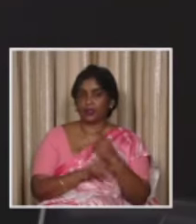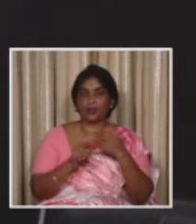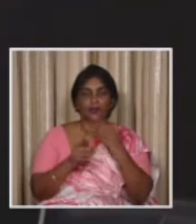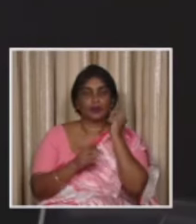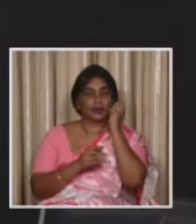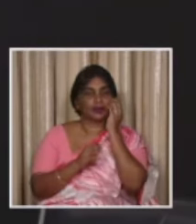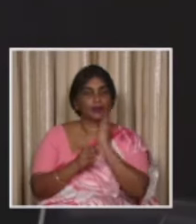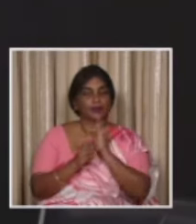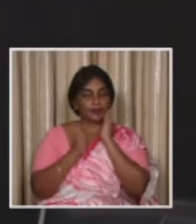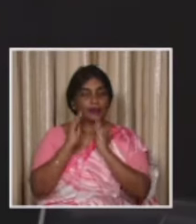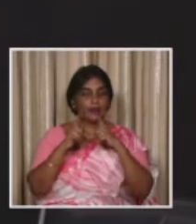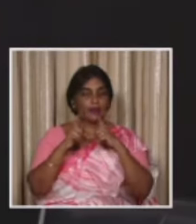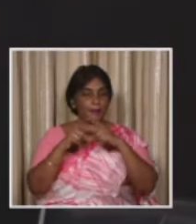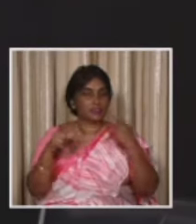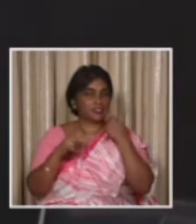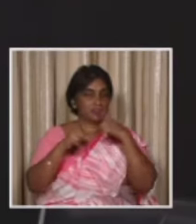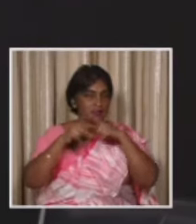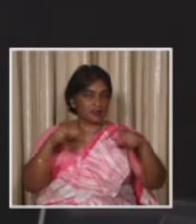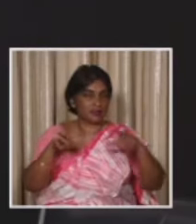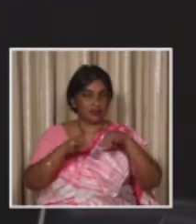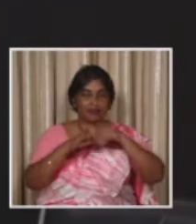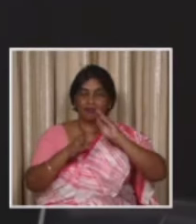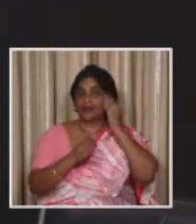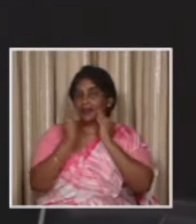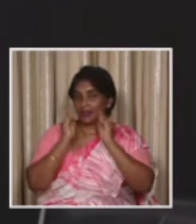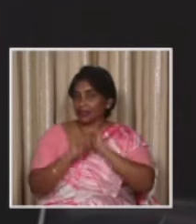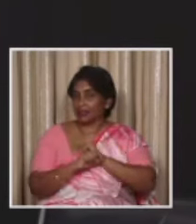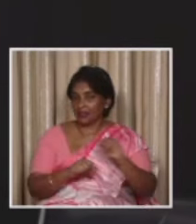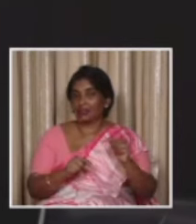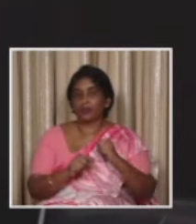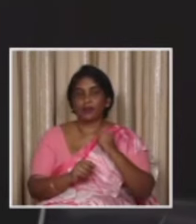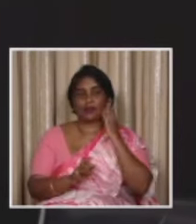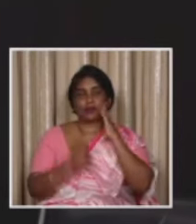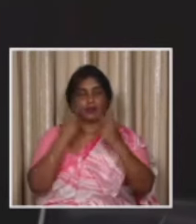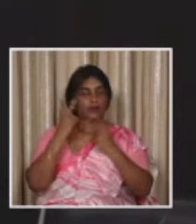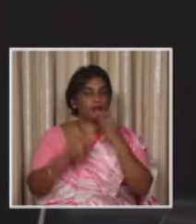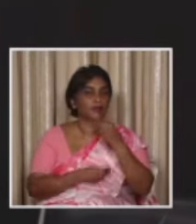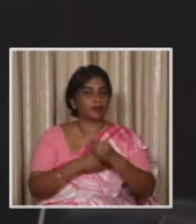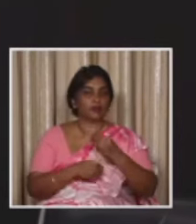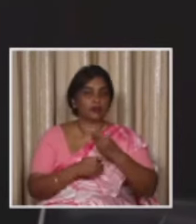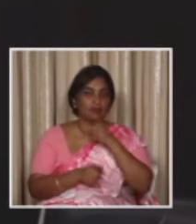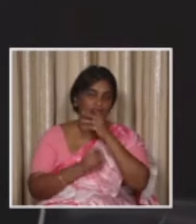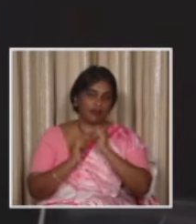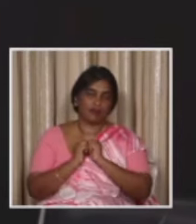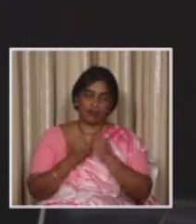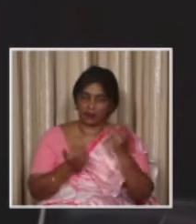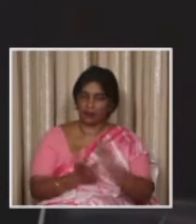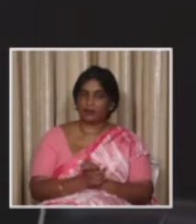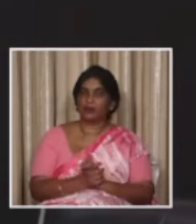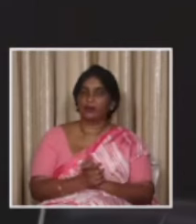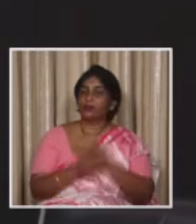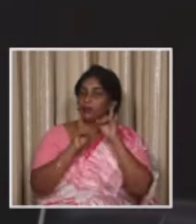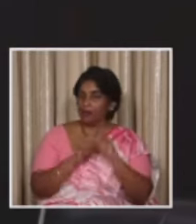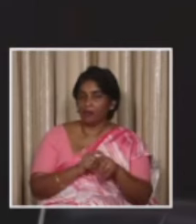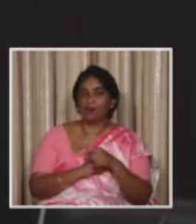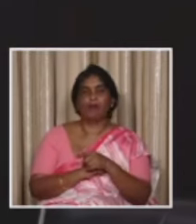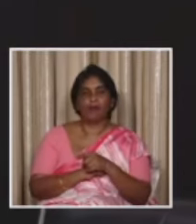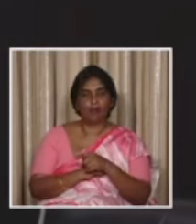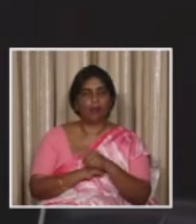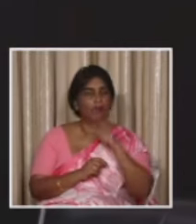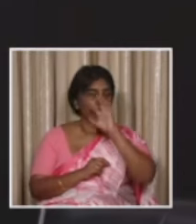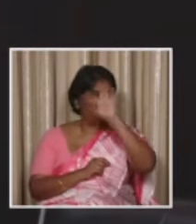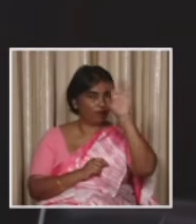පෙට්ටියක්වත් නැති, ටිෂු කොළයක්වත් නැති රටක සංචාරක ව්‍යාපාරය ගැන මොනවද කතා කියලා. එවැනි